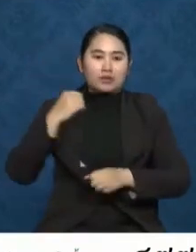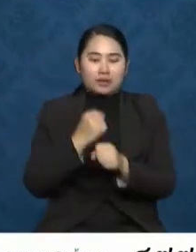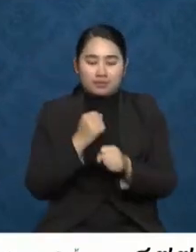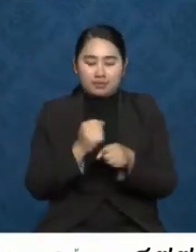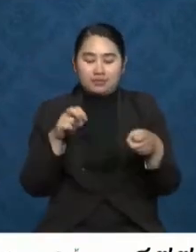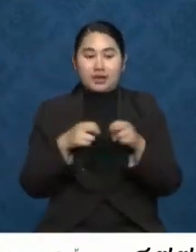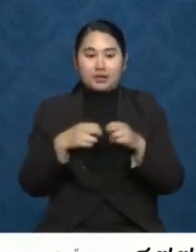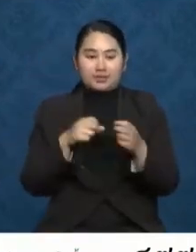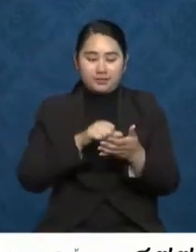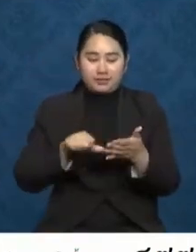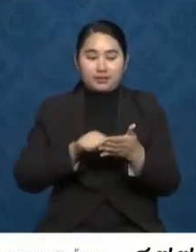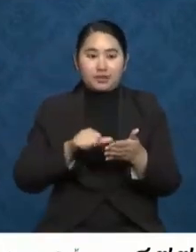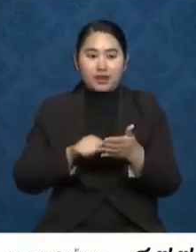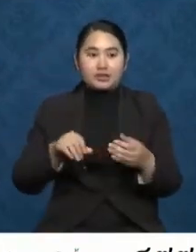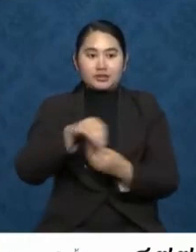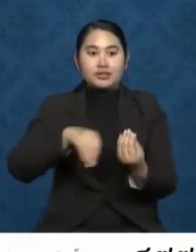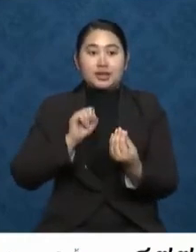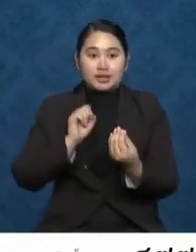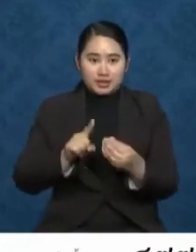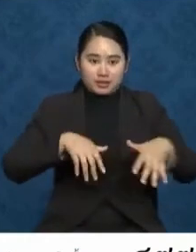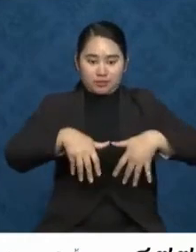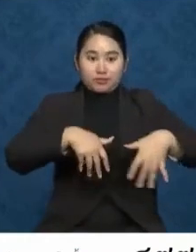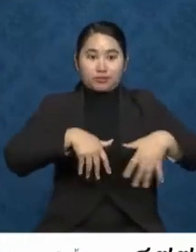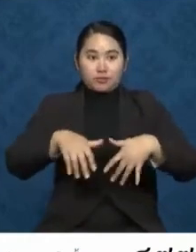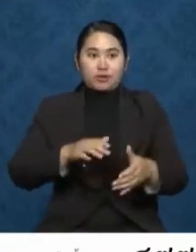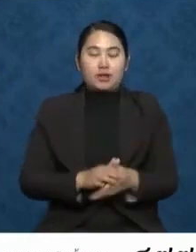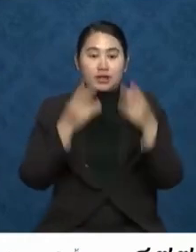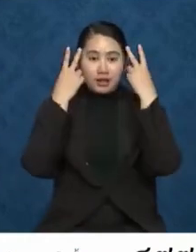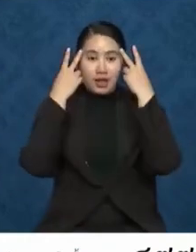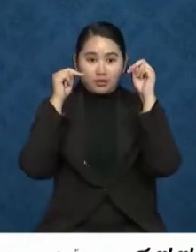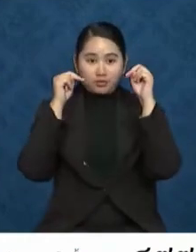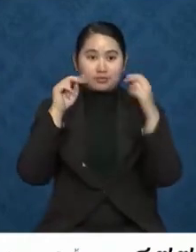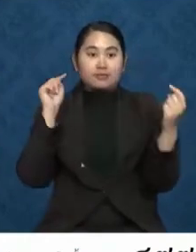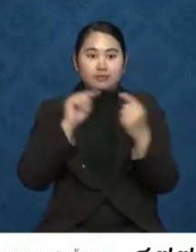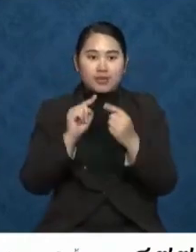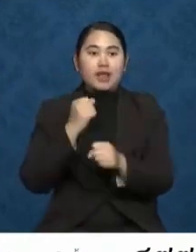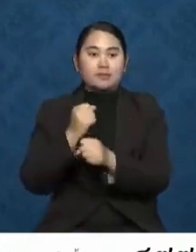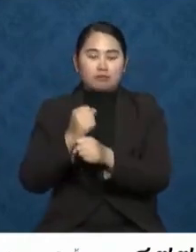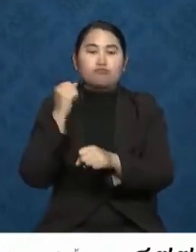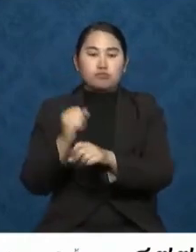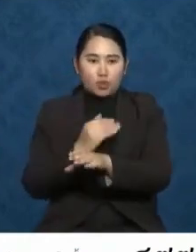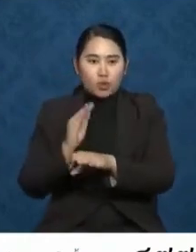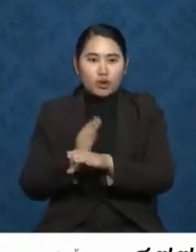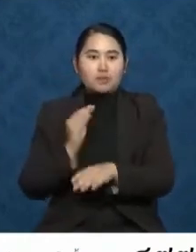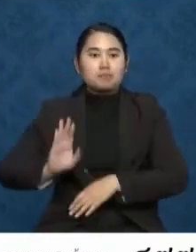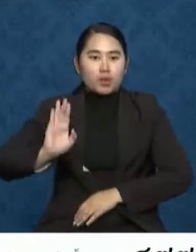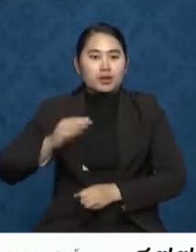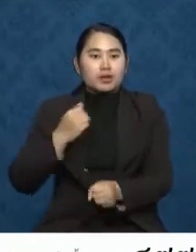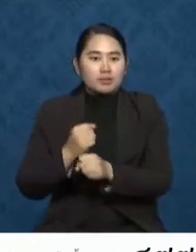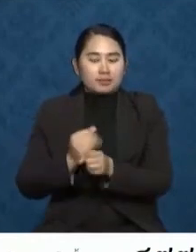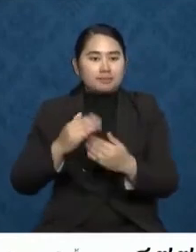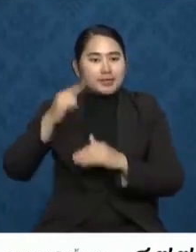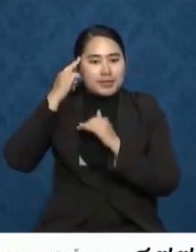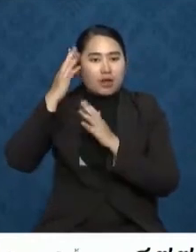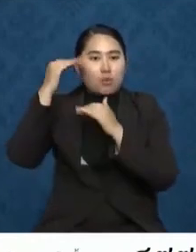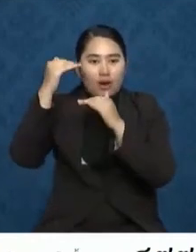ญหาเน้นการแก้ไขปัญหาเศรษฐกิจปากท้องรวมถึงท่านนายกรัฐมนตรีที่มาจากภาคธุรกิจทำให้ประชาชนคาดหวังได้เ